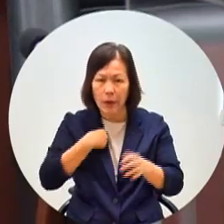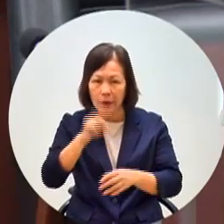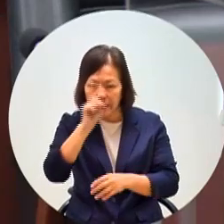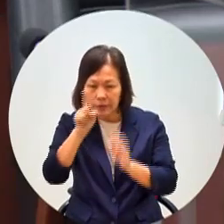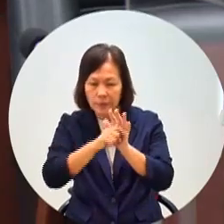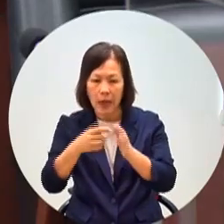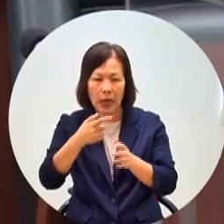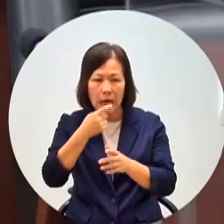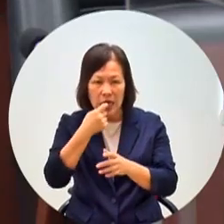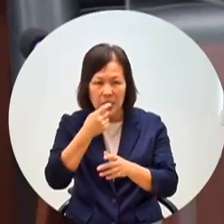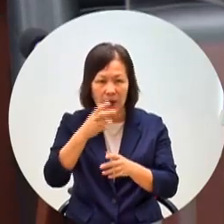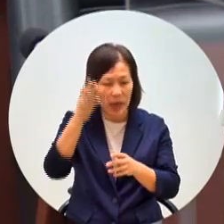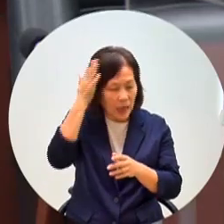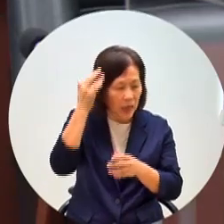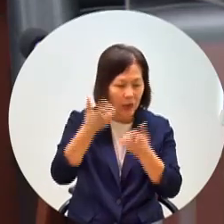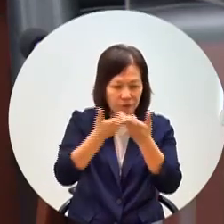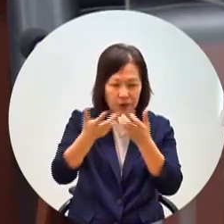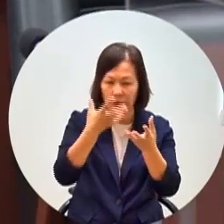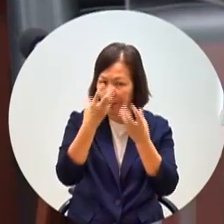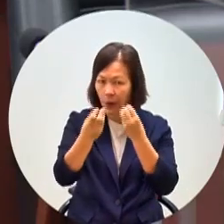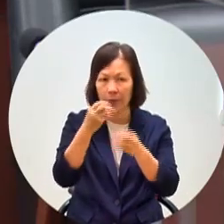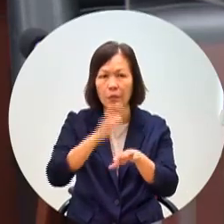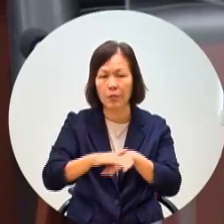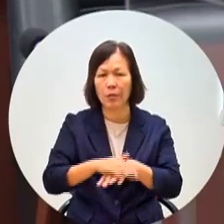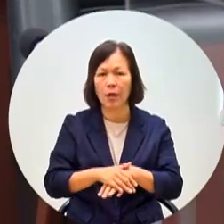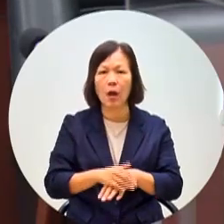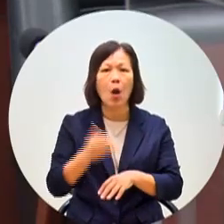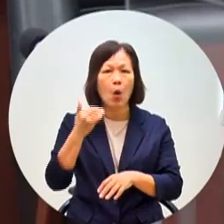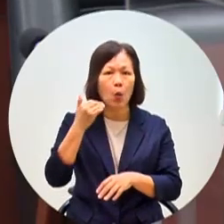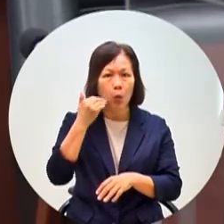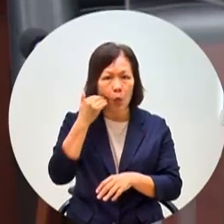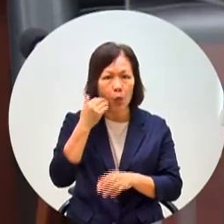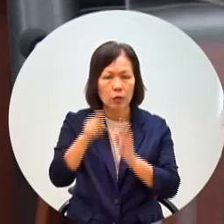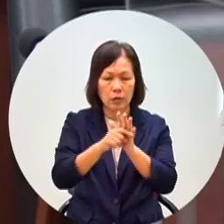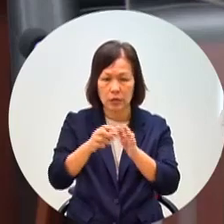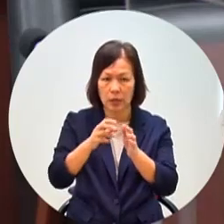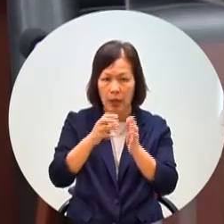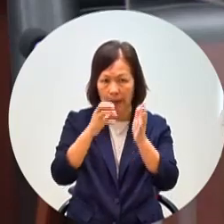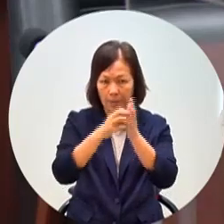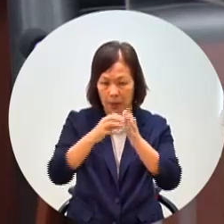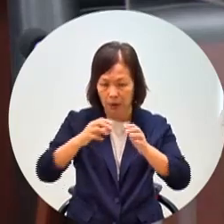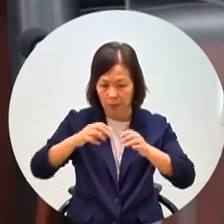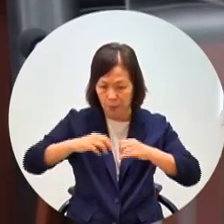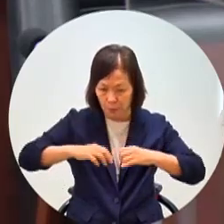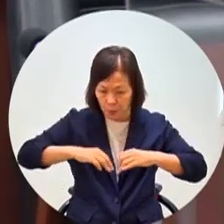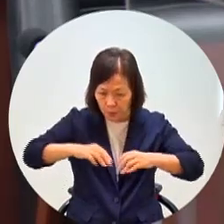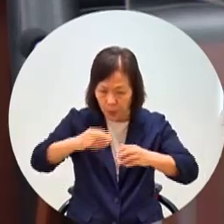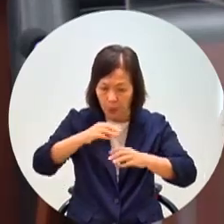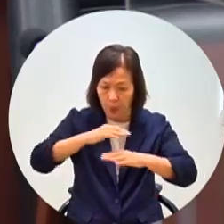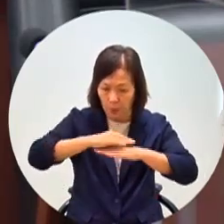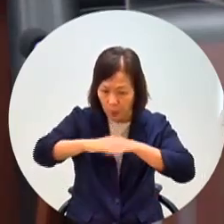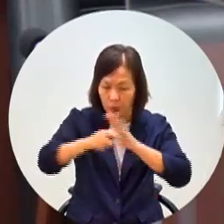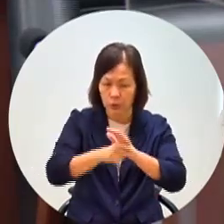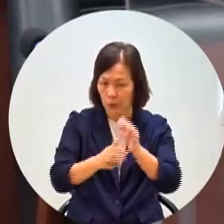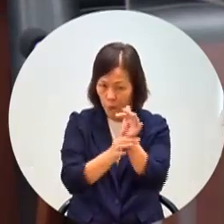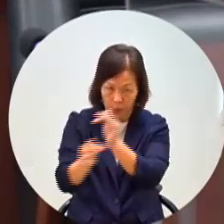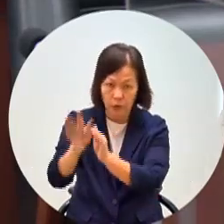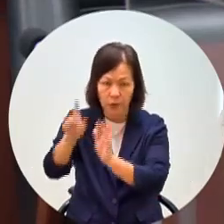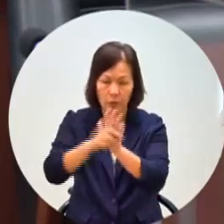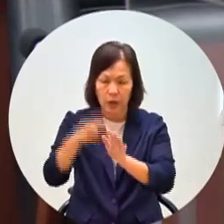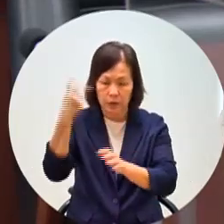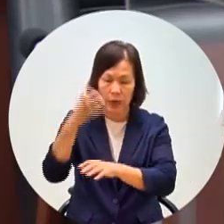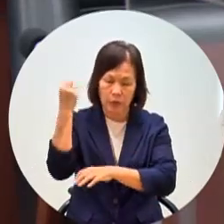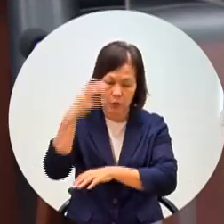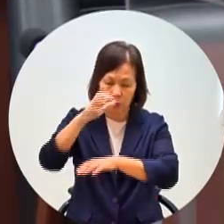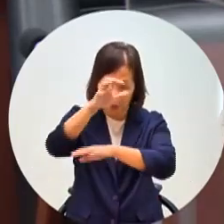线，什么是黑线。所以我们一直在希望说，既然如果你标线都现在都完整了，你是不是全部重新刨铺、